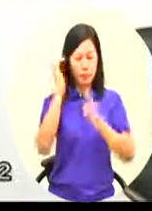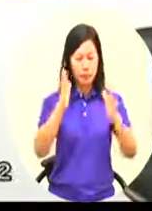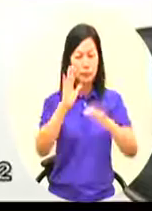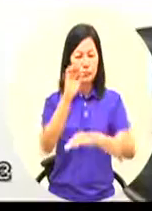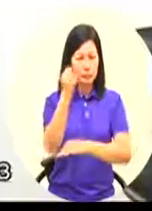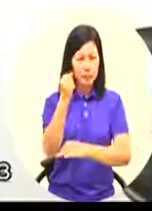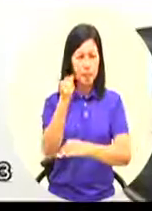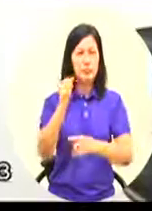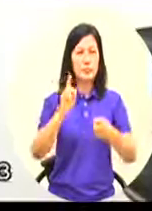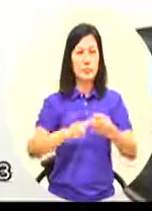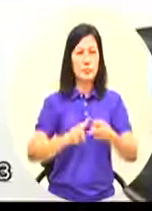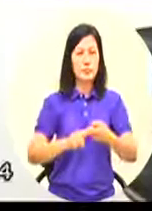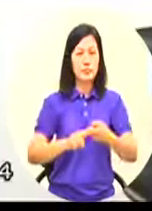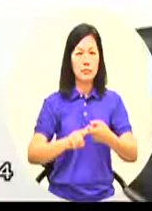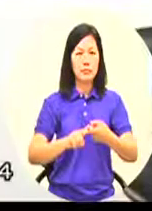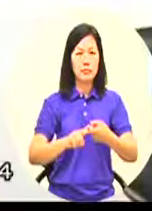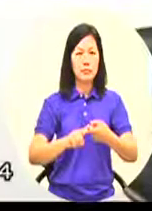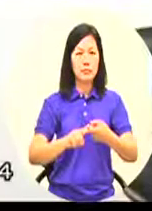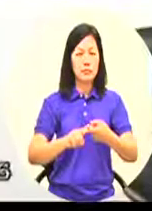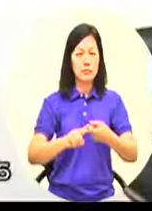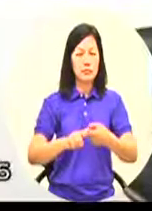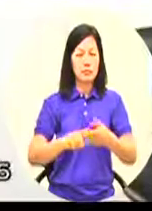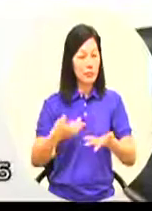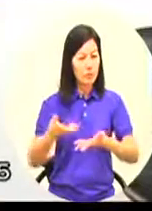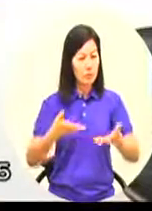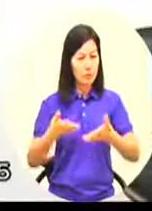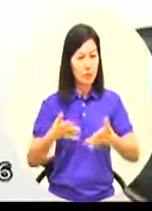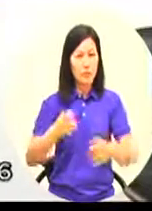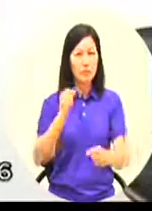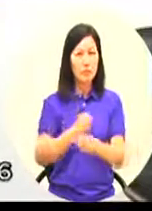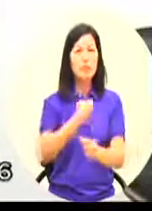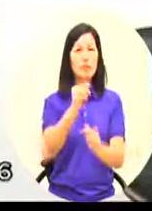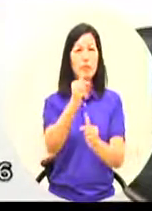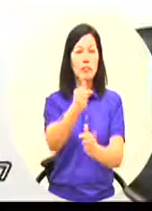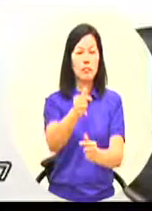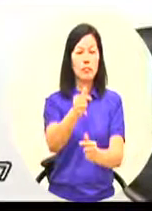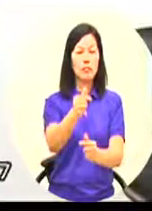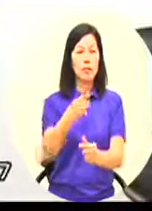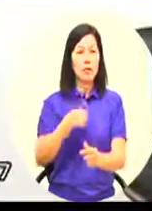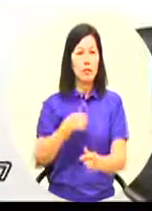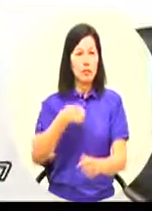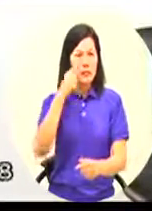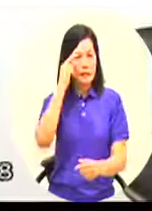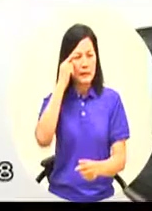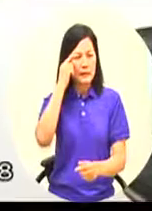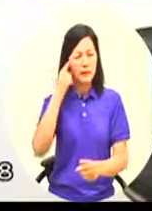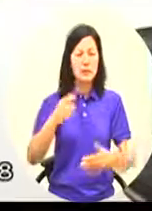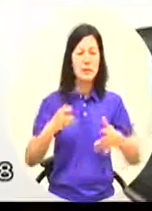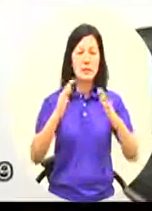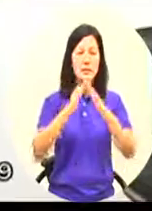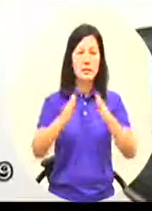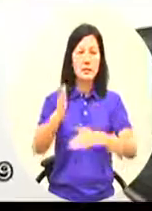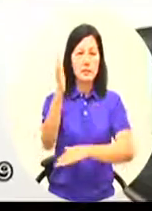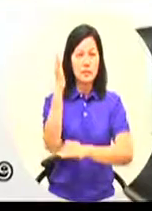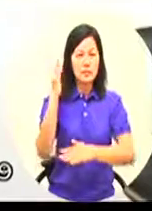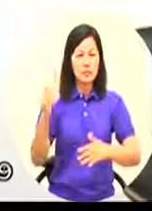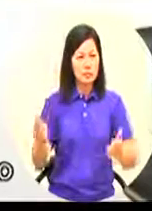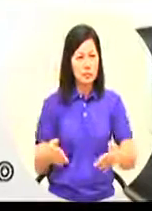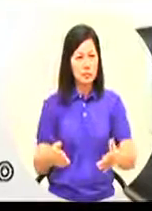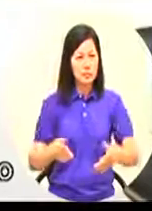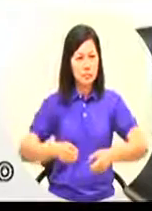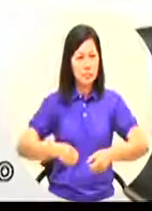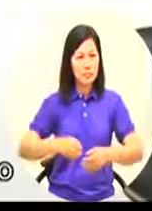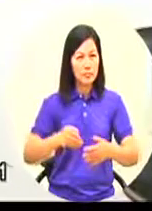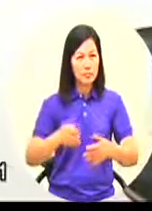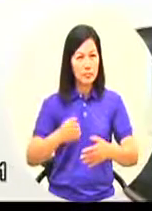的前提下把事情做好。我们乐于看到市政的建设。我